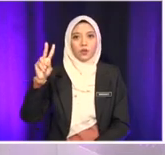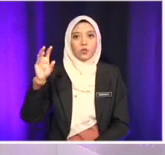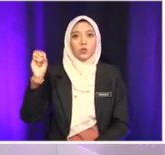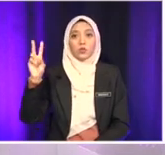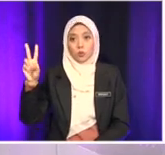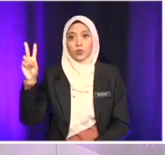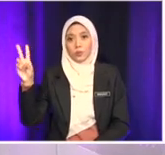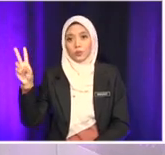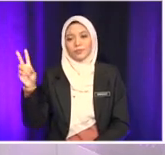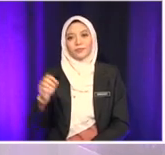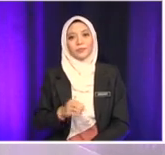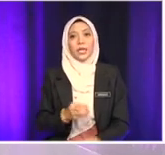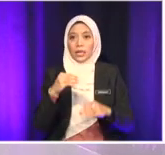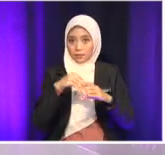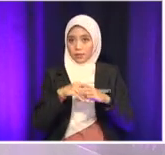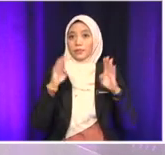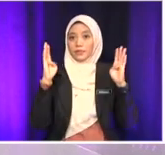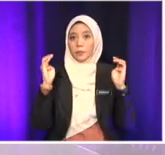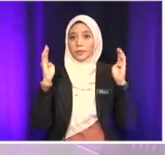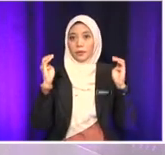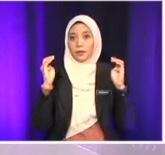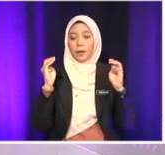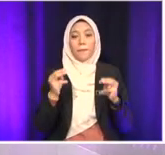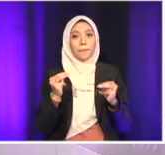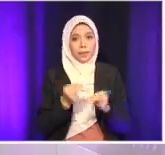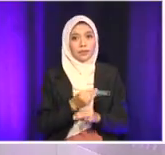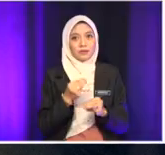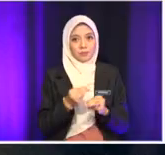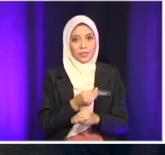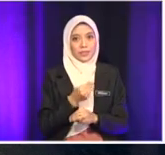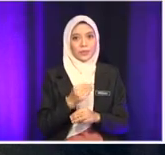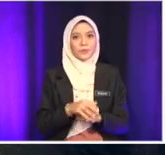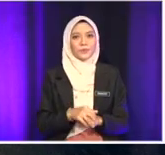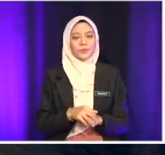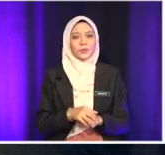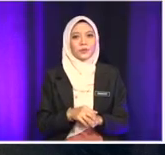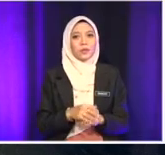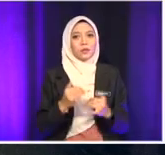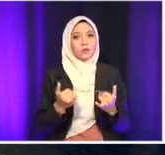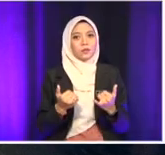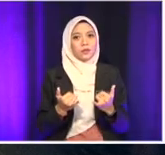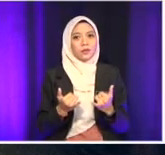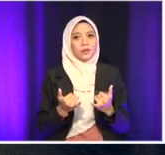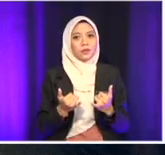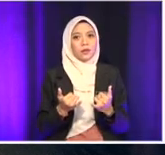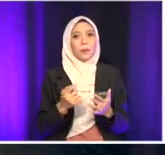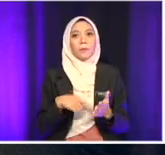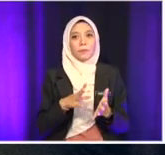pecutan pada hari ini dalam mata pelajaran matematika baik apakah yang